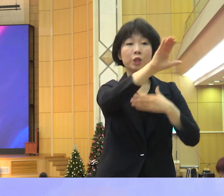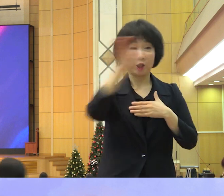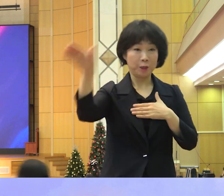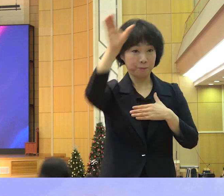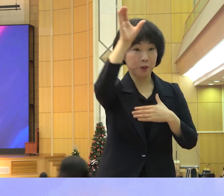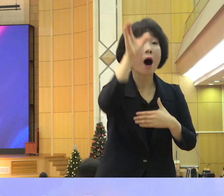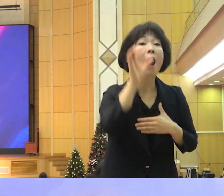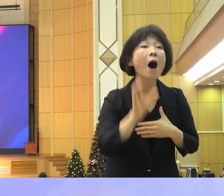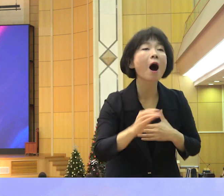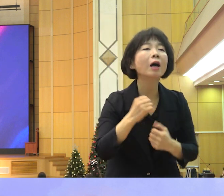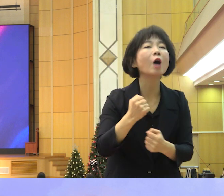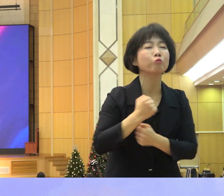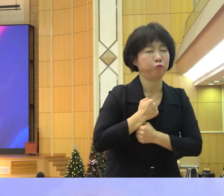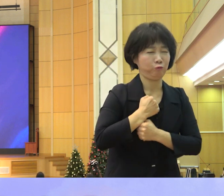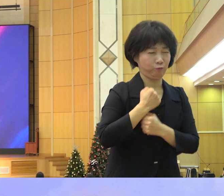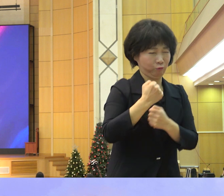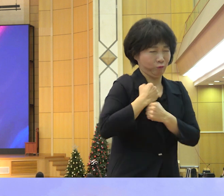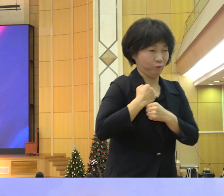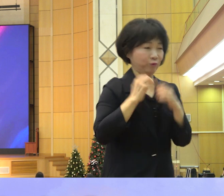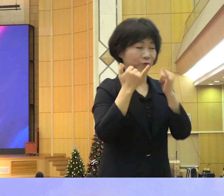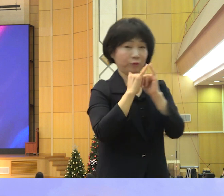십자가